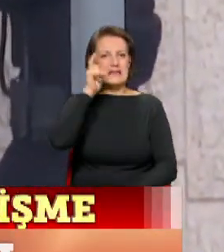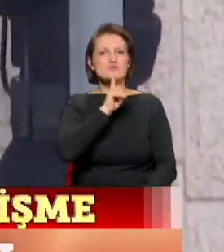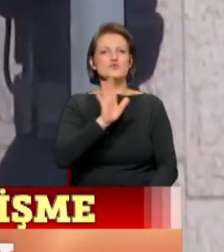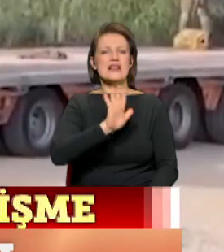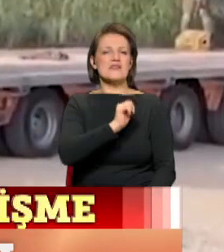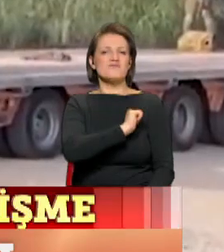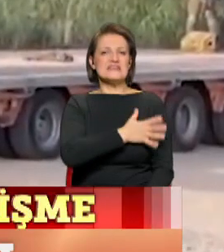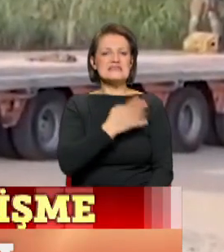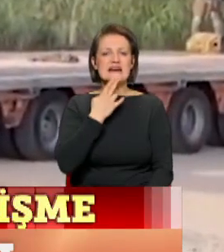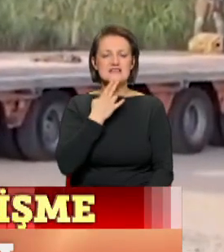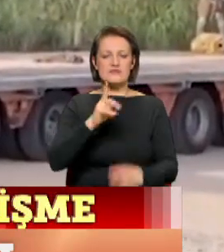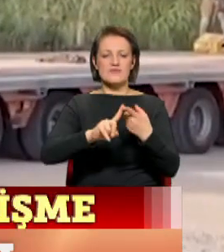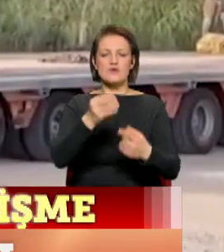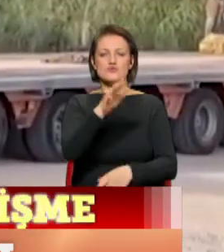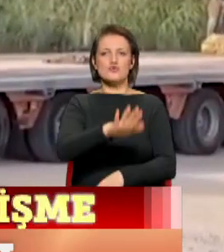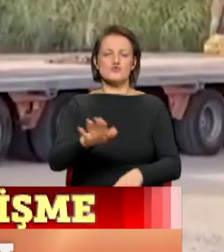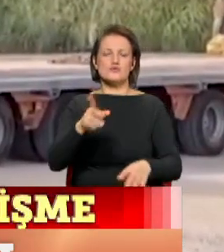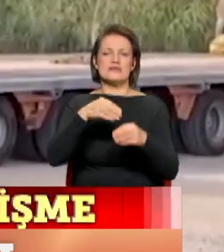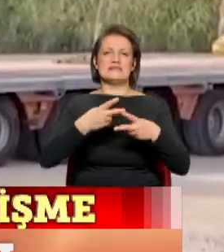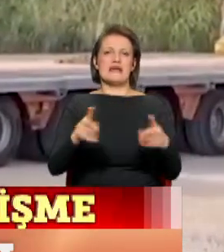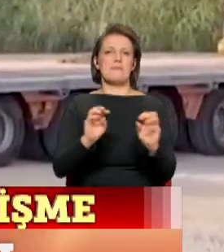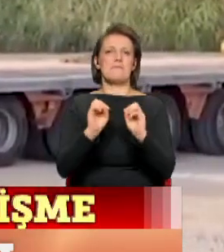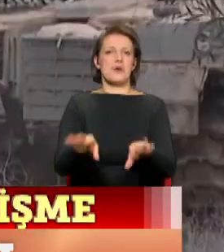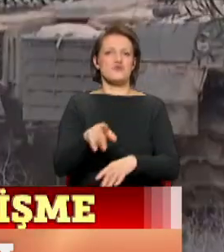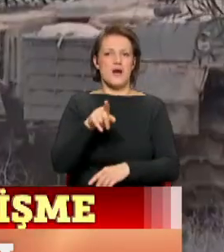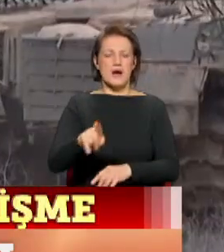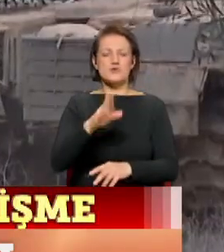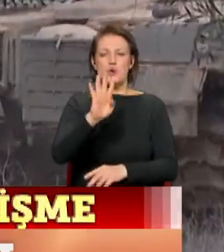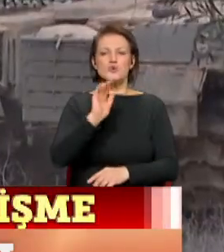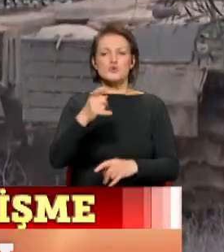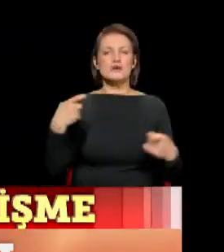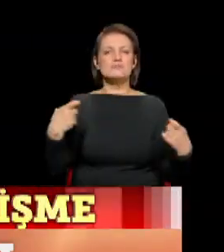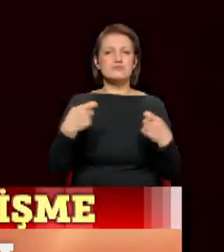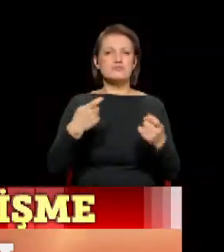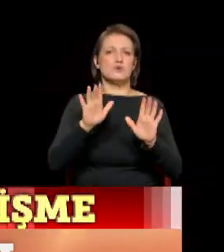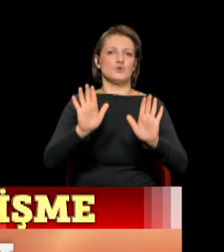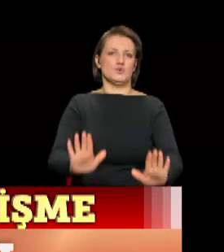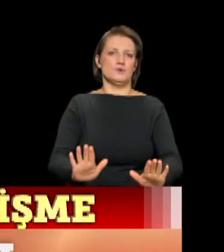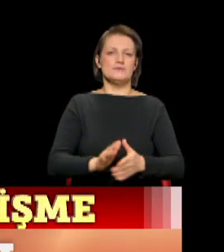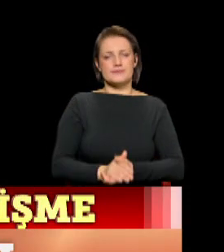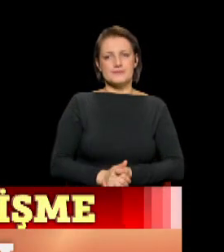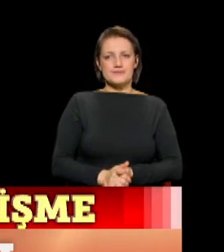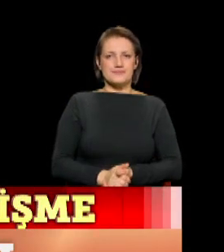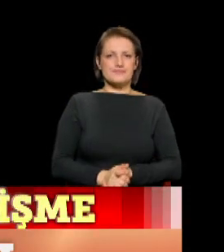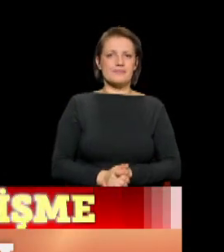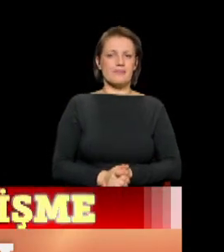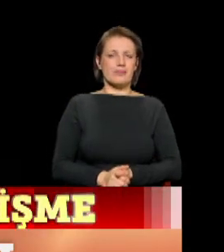150 Filistinli kadın ve çocuğu serbest bırakacak. Bu 4 günlük süreçte çatışmalara ara verilecek.